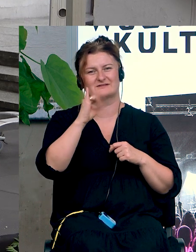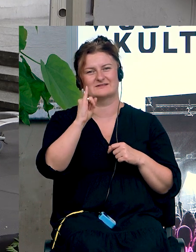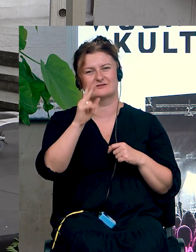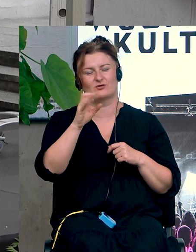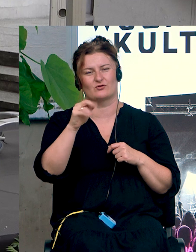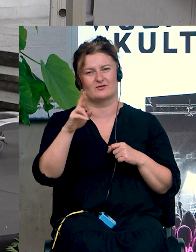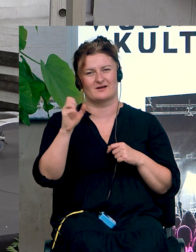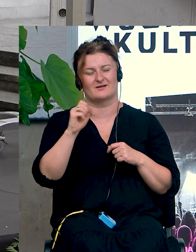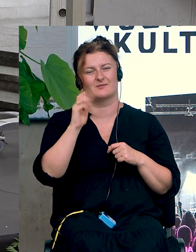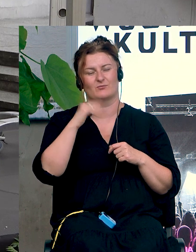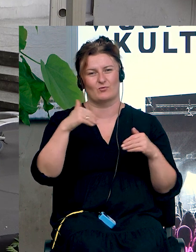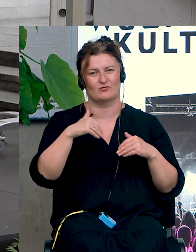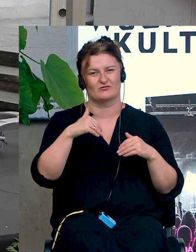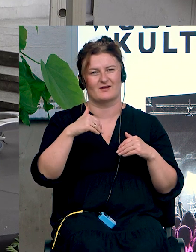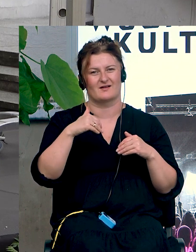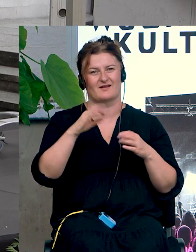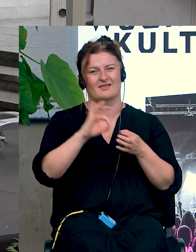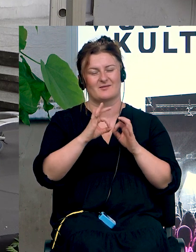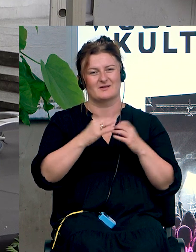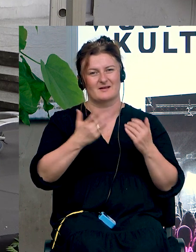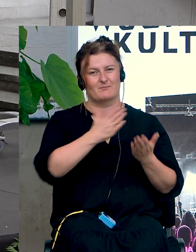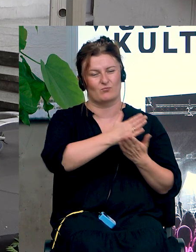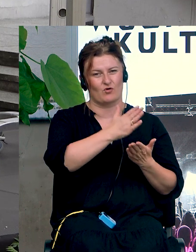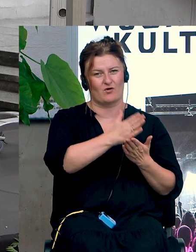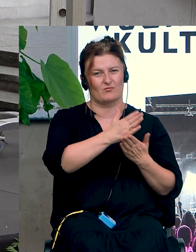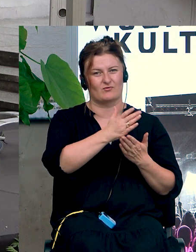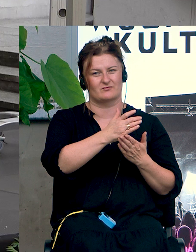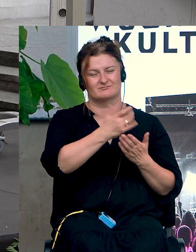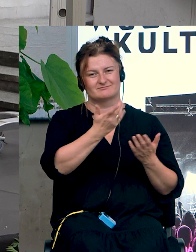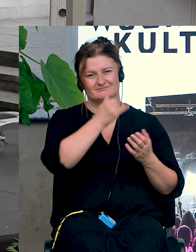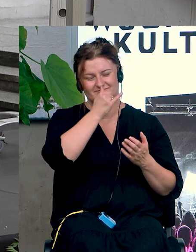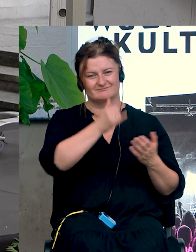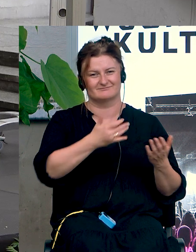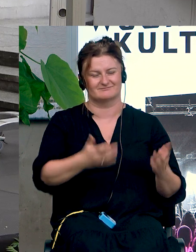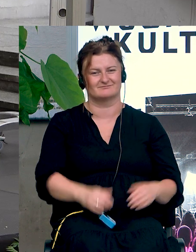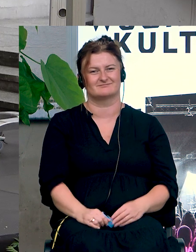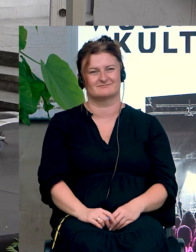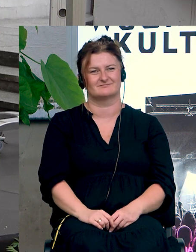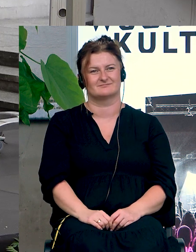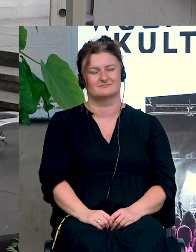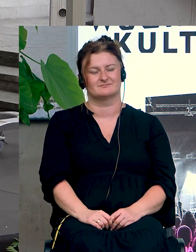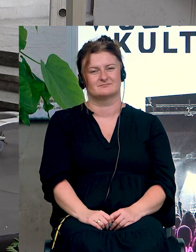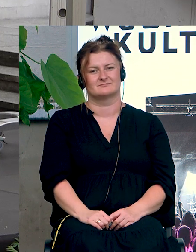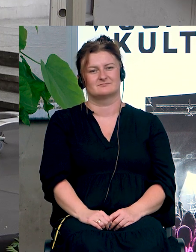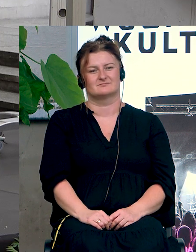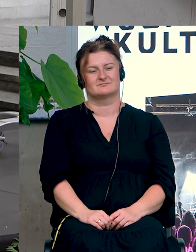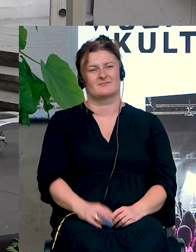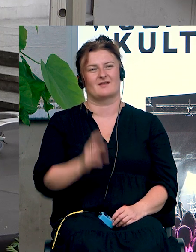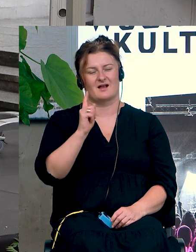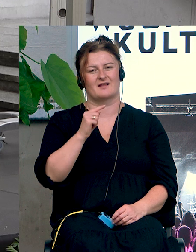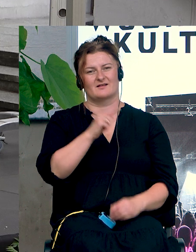навіть зараз, якби хотіли допомогти, не зможемо. Перепрошую. Вона видана просто в Нью-Йорку вже, дитяча книжка. І думаю, чому не в Польщі,